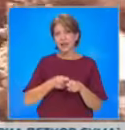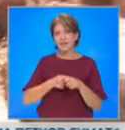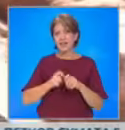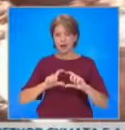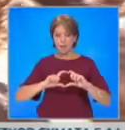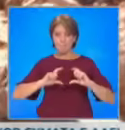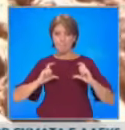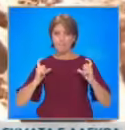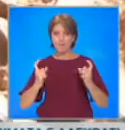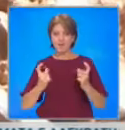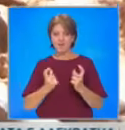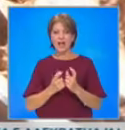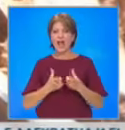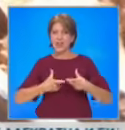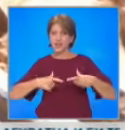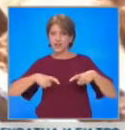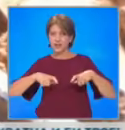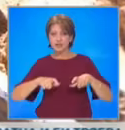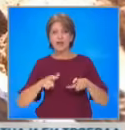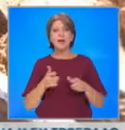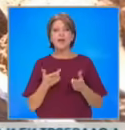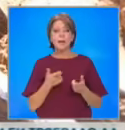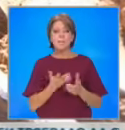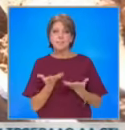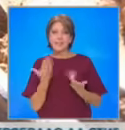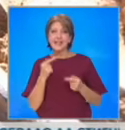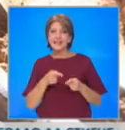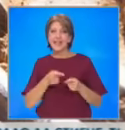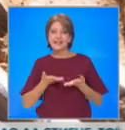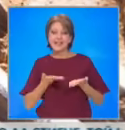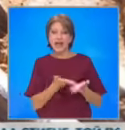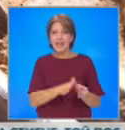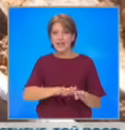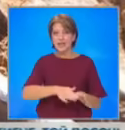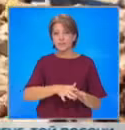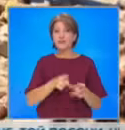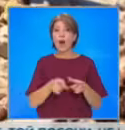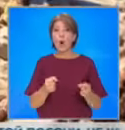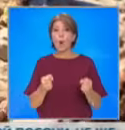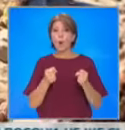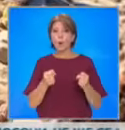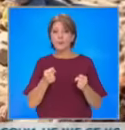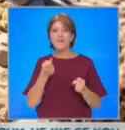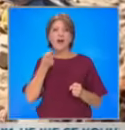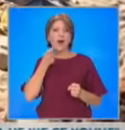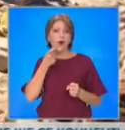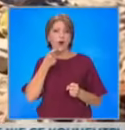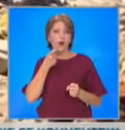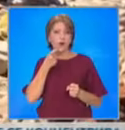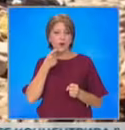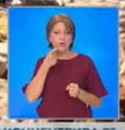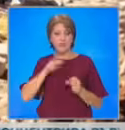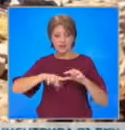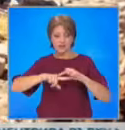на съдовете преди те да бъдат изпечени. Той укрепва тази костена шпатула, защото